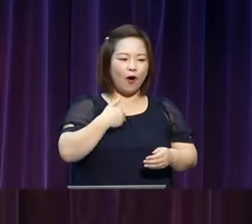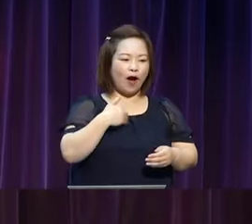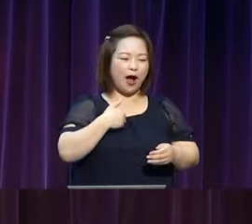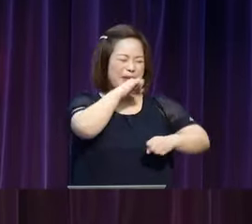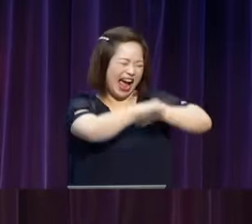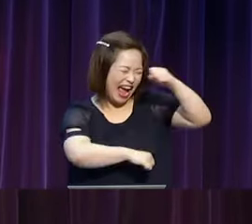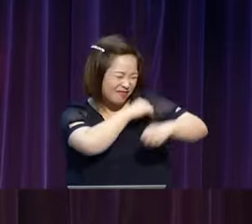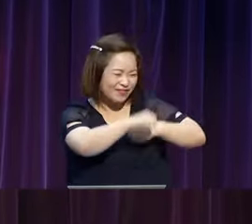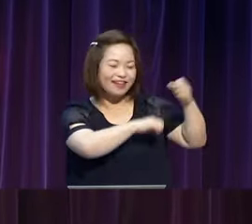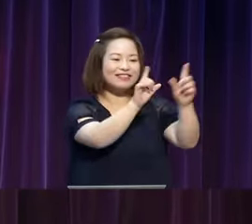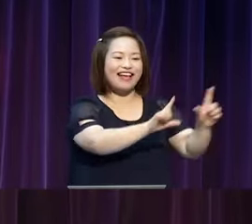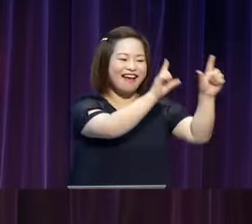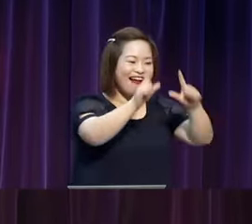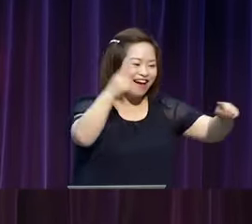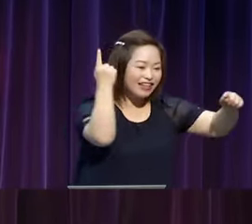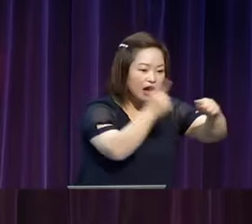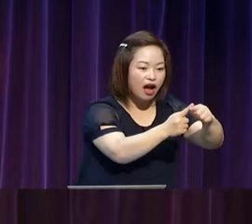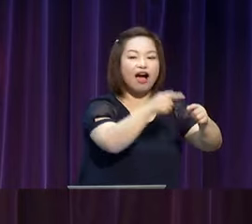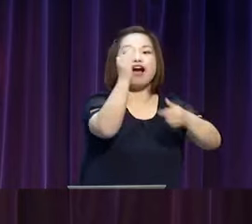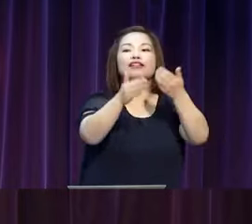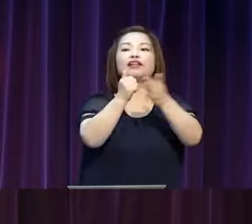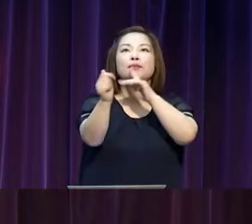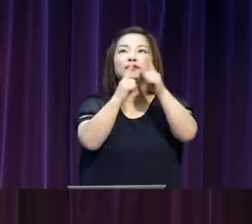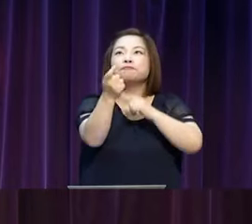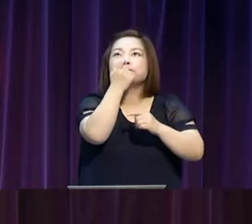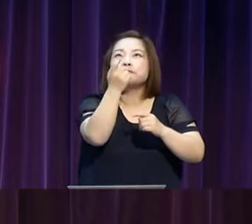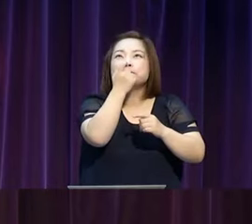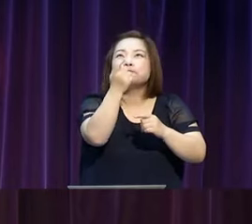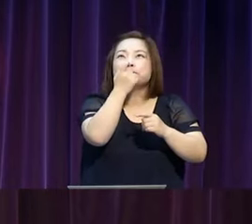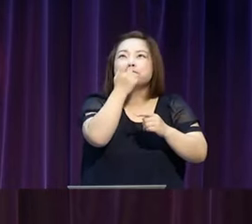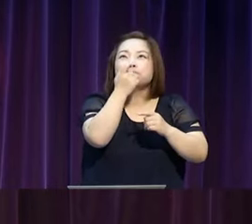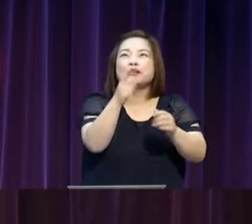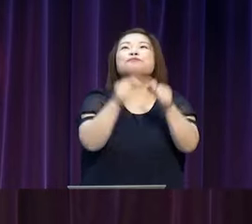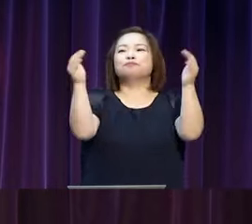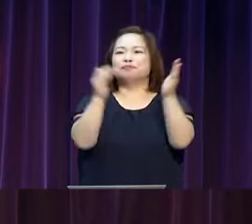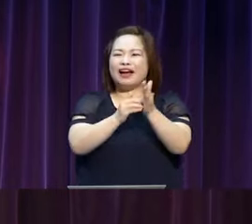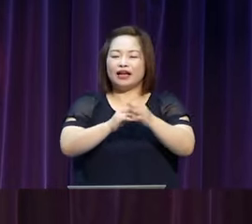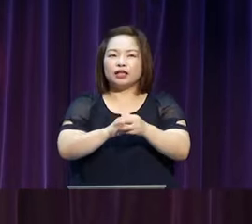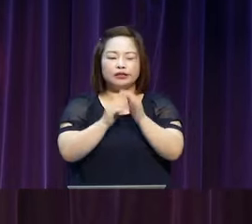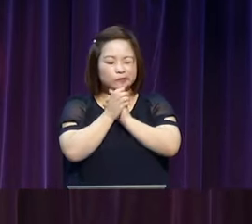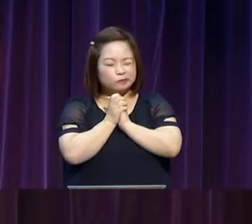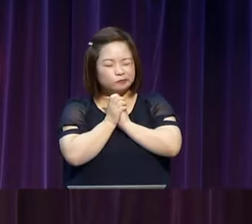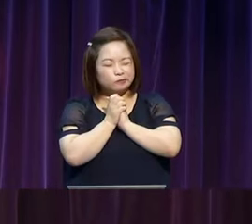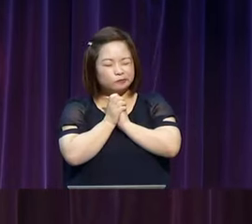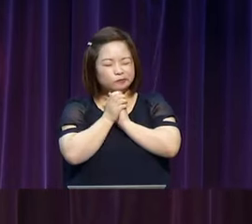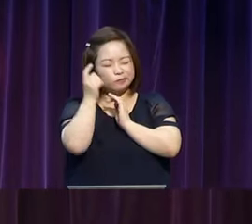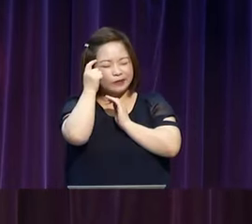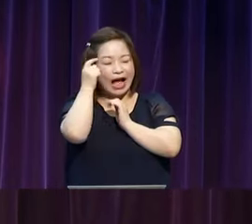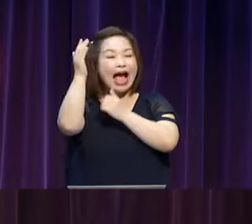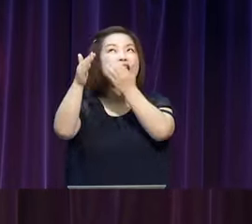믿고 기도하려니까 익숙치가 않은 거예요. 하나님 그러면 생각나는 게 아무것도